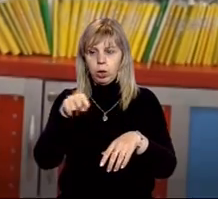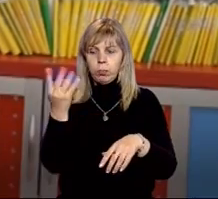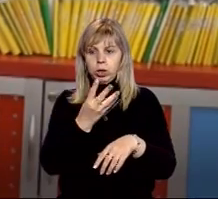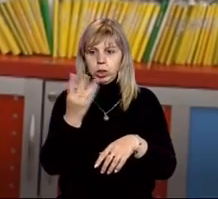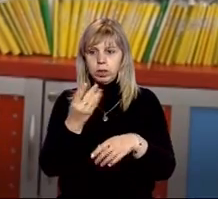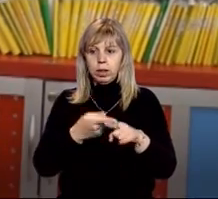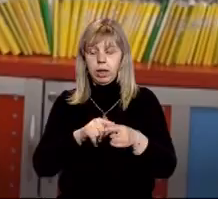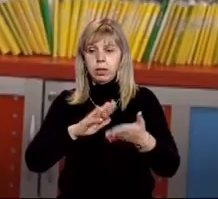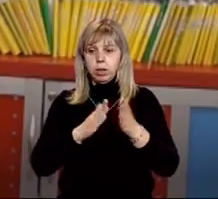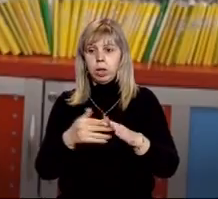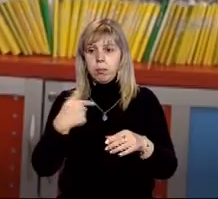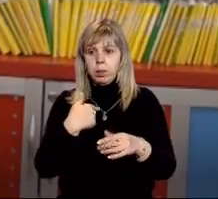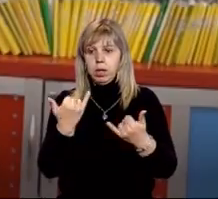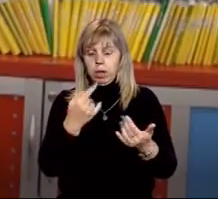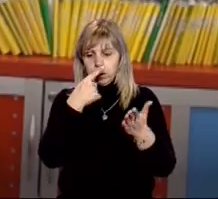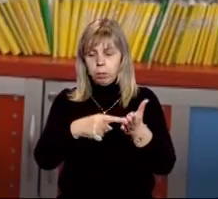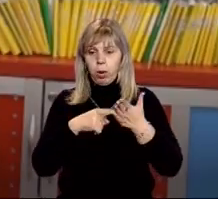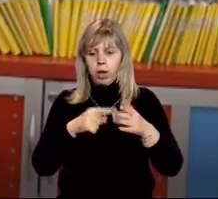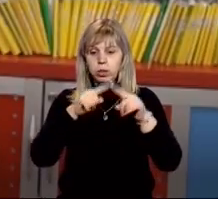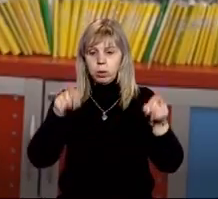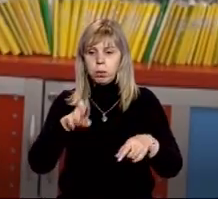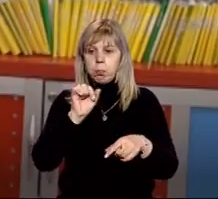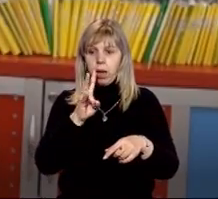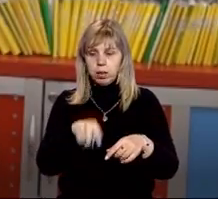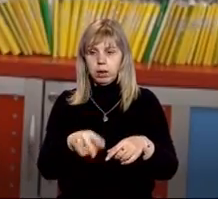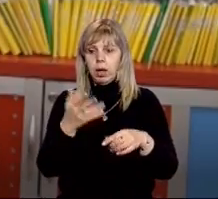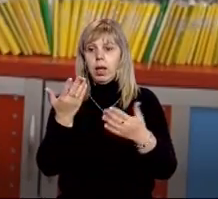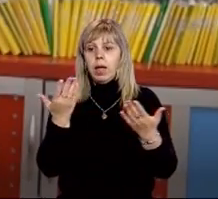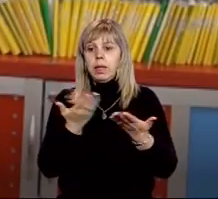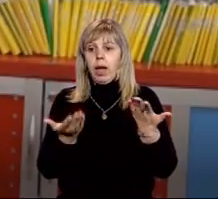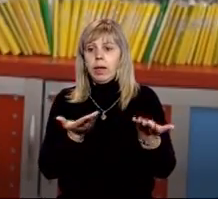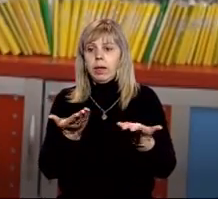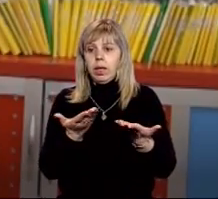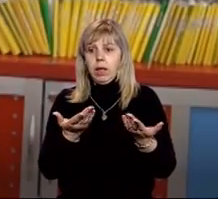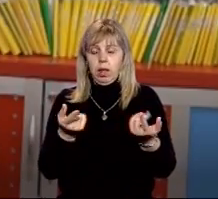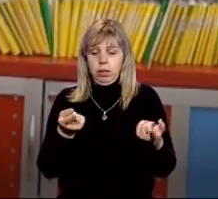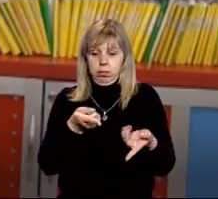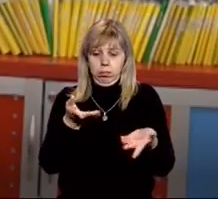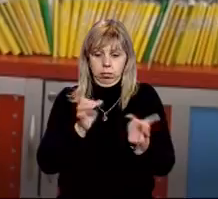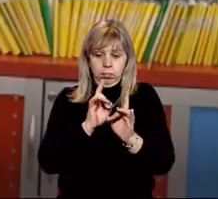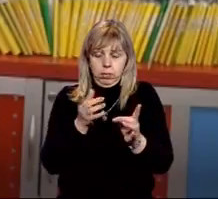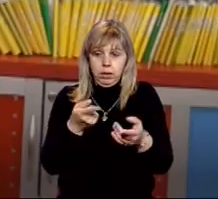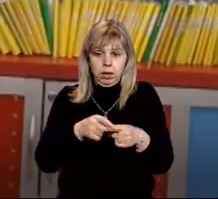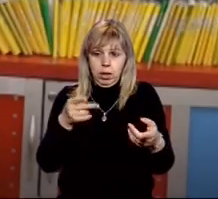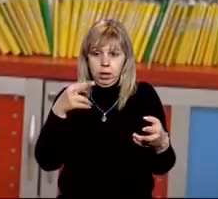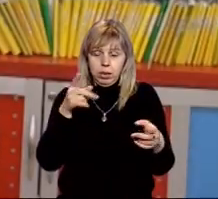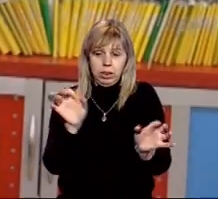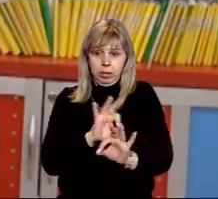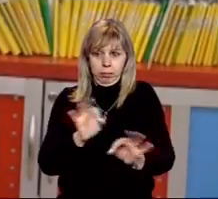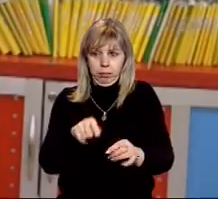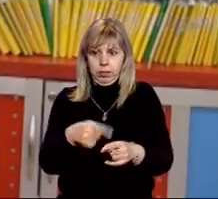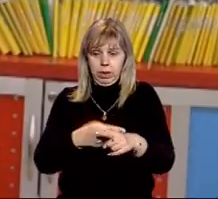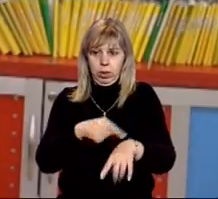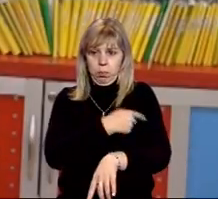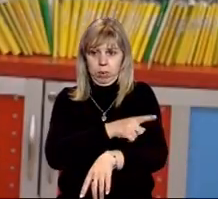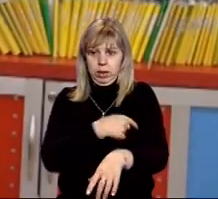Така ситуація, мені от якраз показують бланк, який не відповідає стандартам нашої медицини